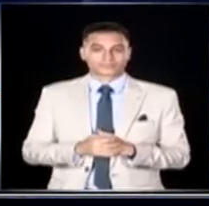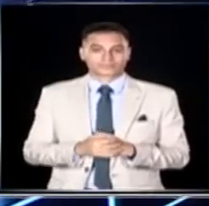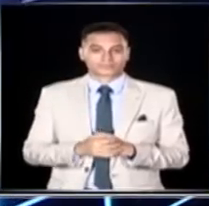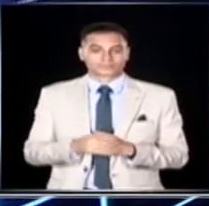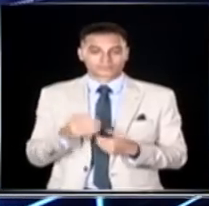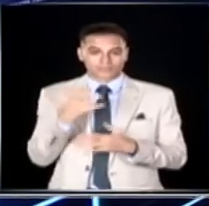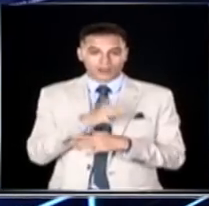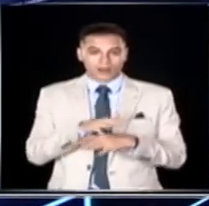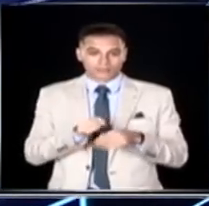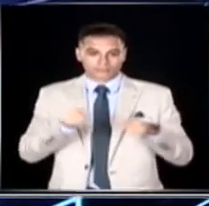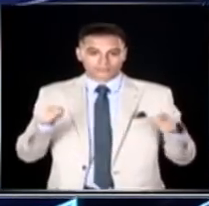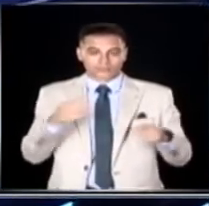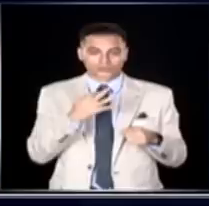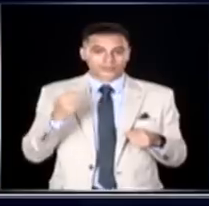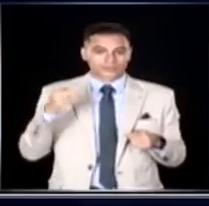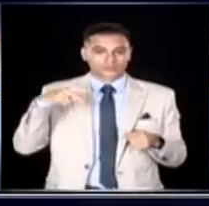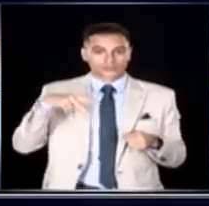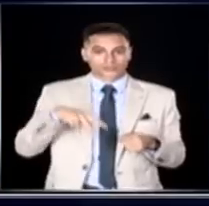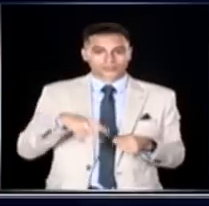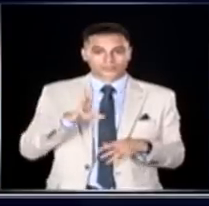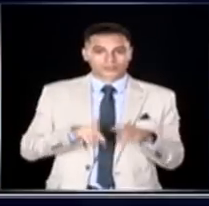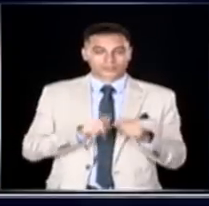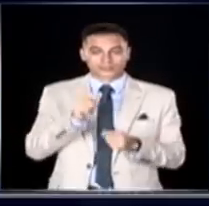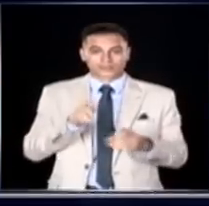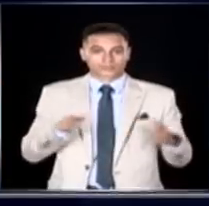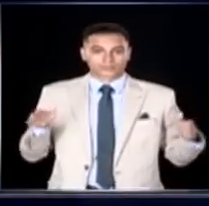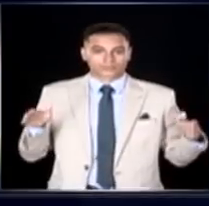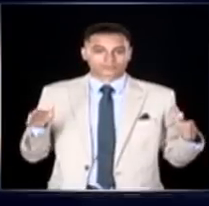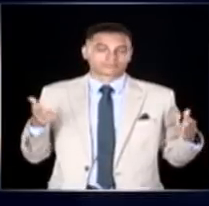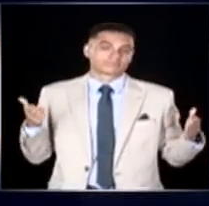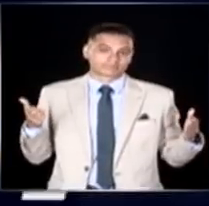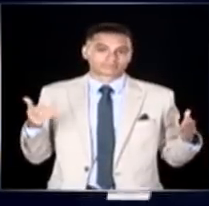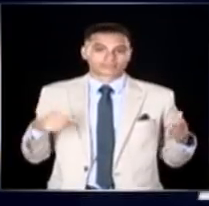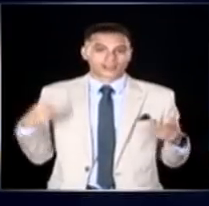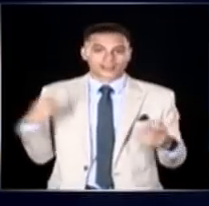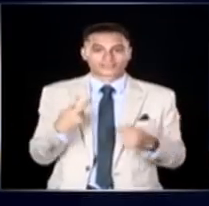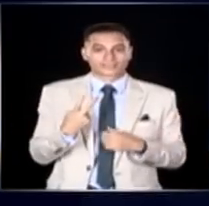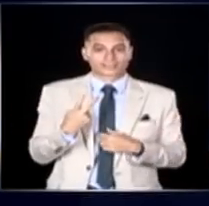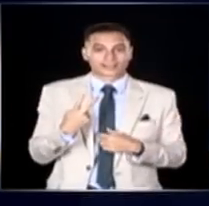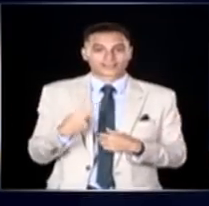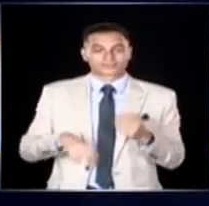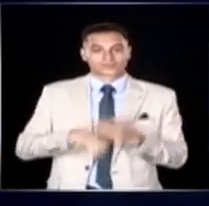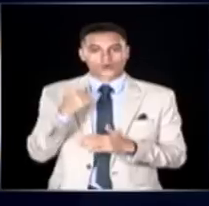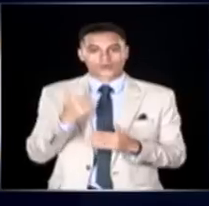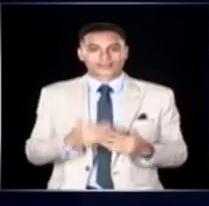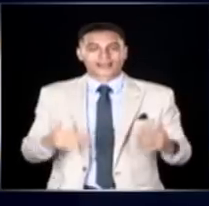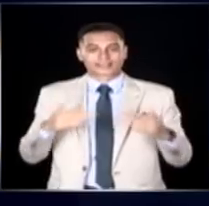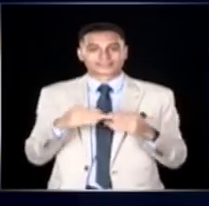طول النهر 385 كيلومتر. الهدف الثاني